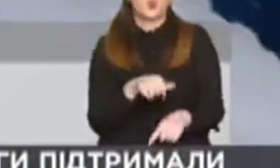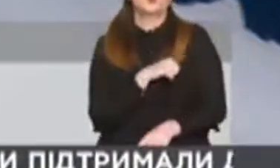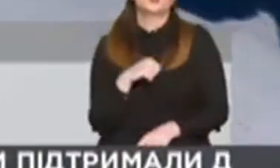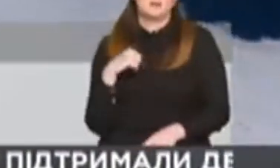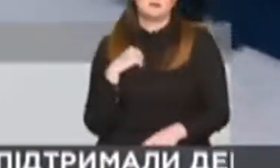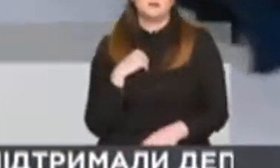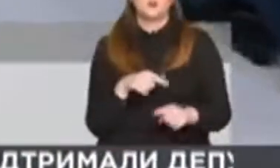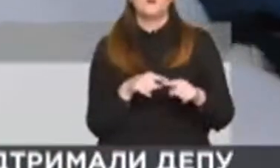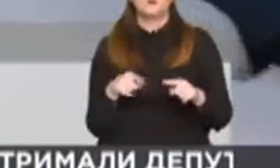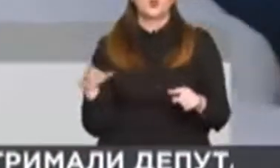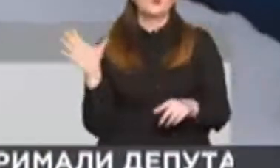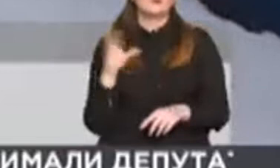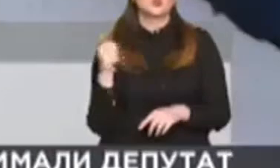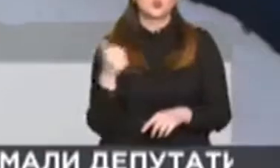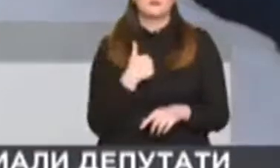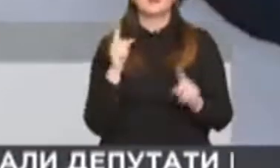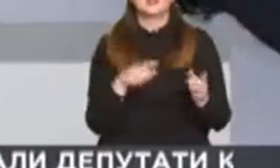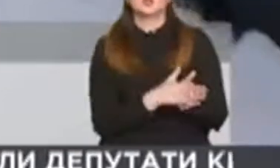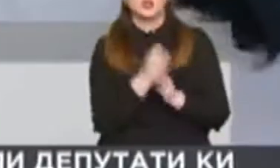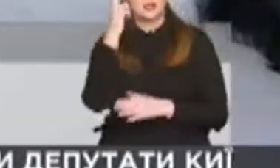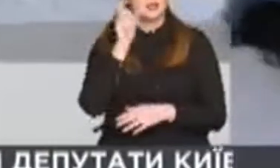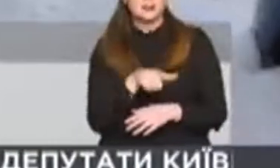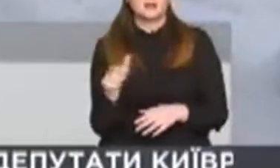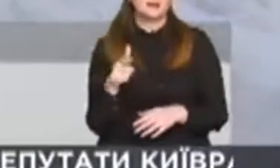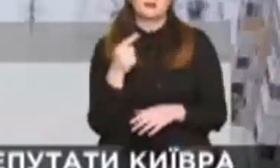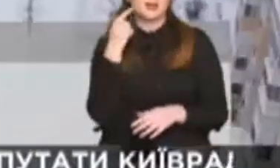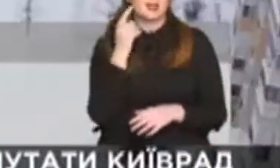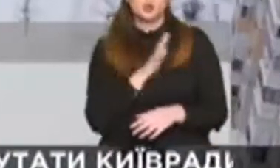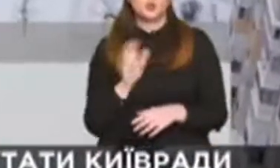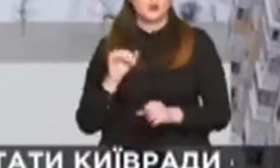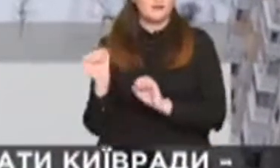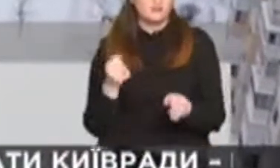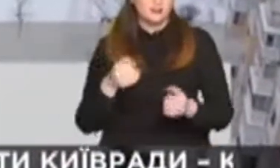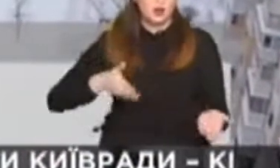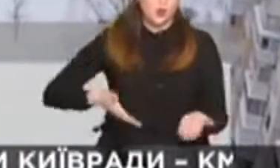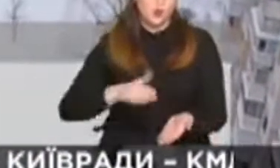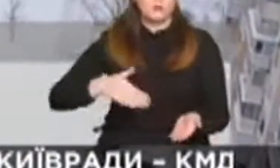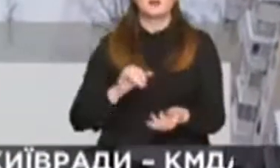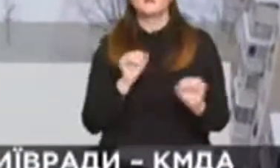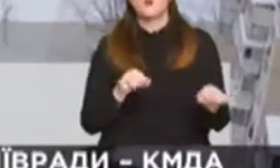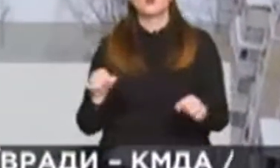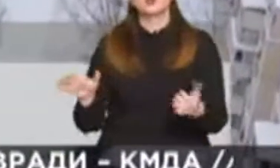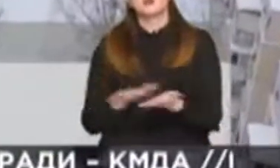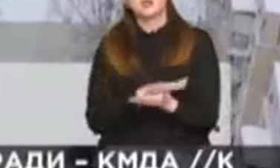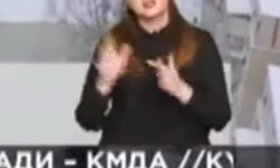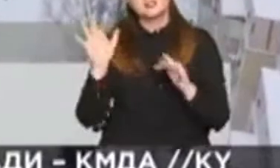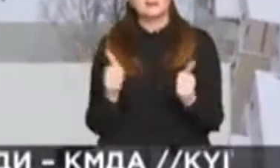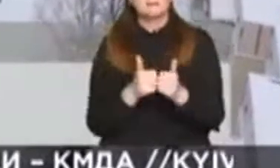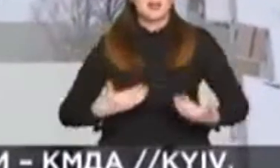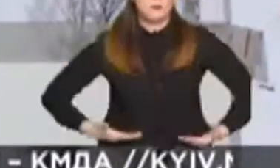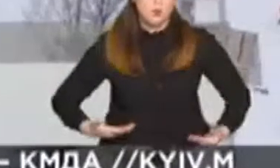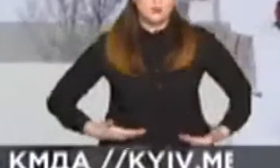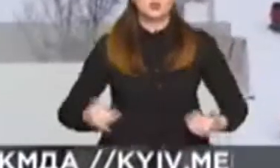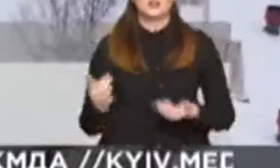самі. Упродовж всього тижня ми теж закликали киян не цуратися віників та лопати, по можливості розчищати сніг біля помешкань.